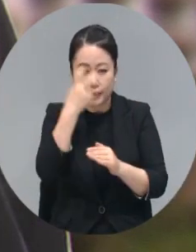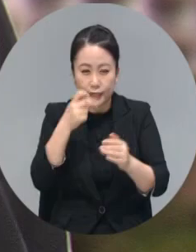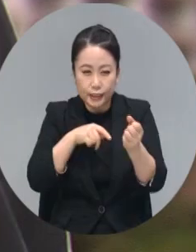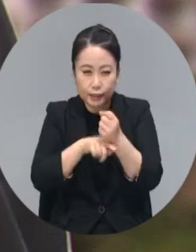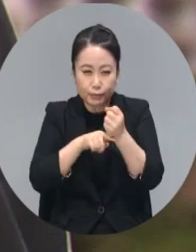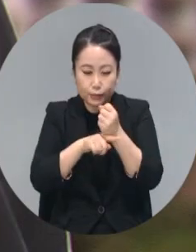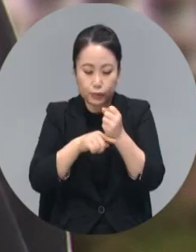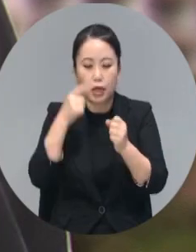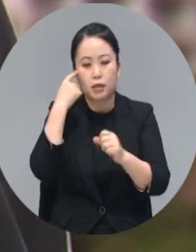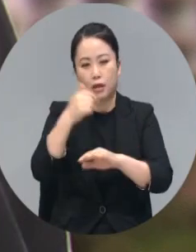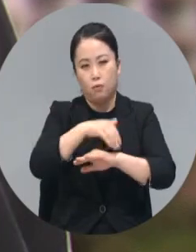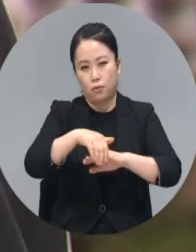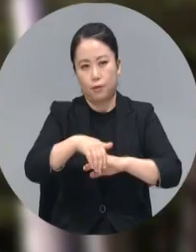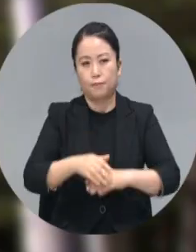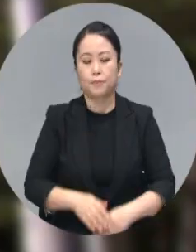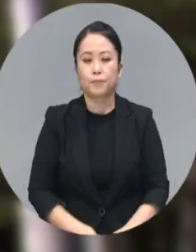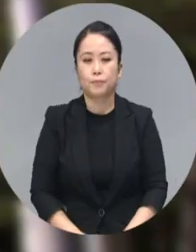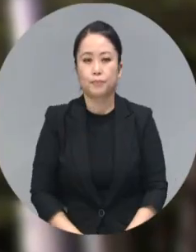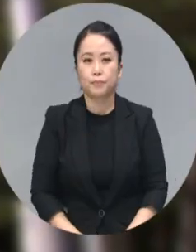기자입니다.